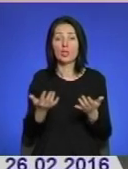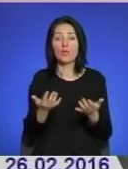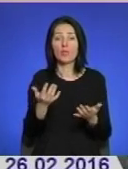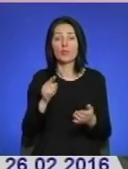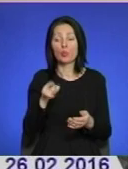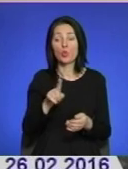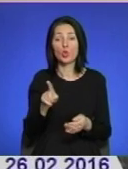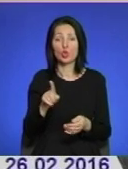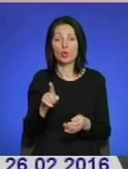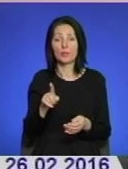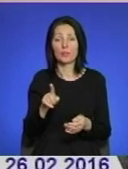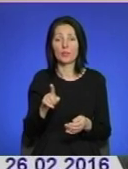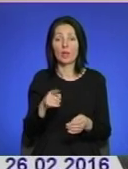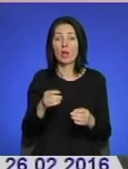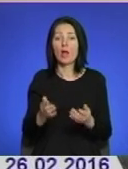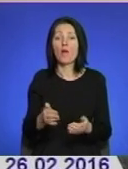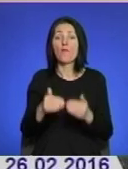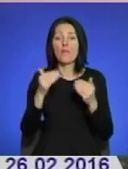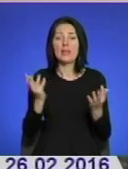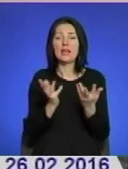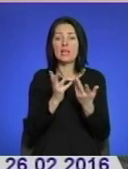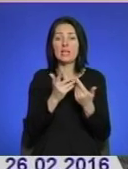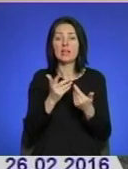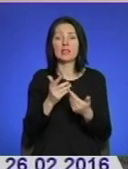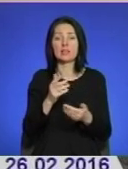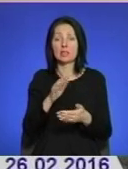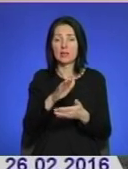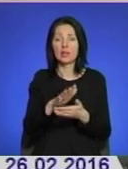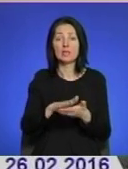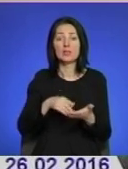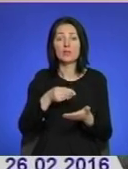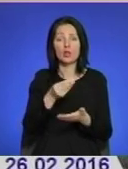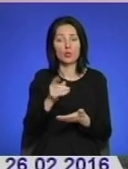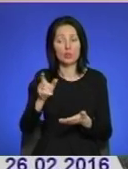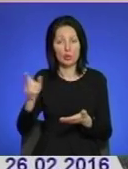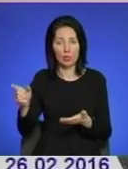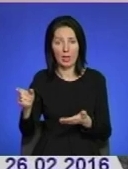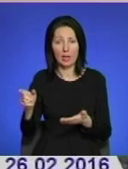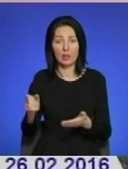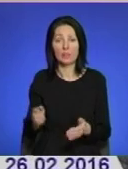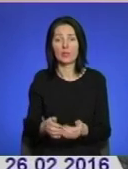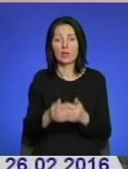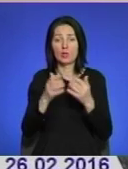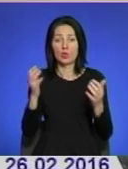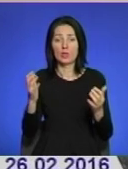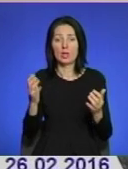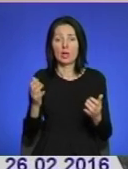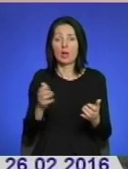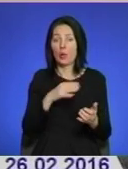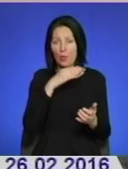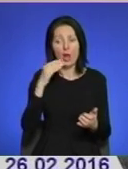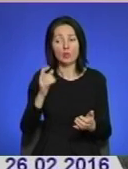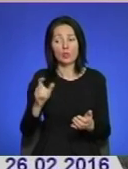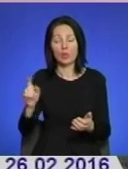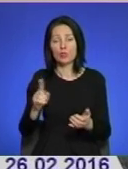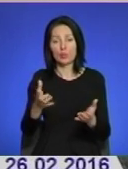можливо, тому що виріс велика кількість звернень, виросла кількість одержувачів субсидій, тому